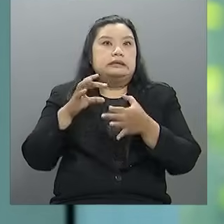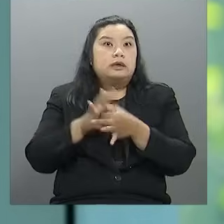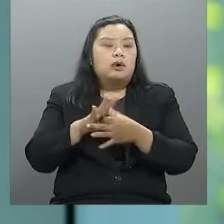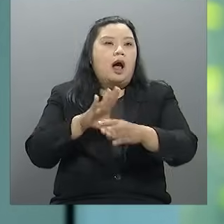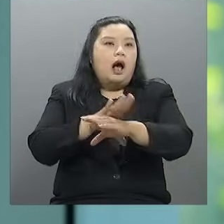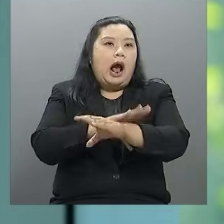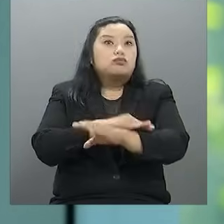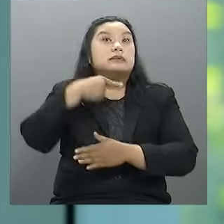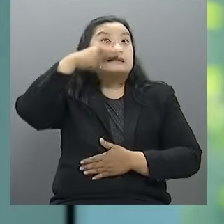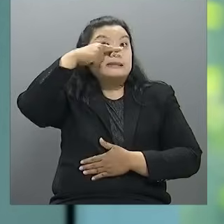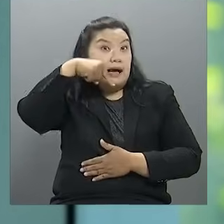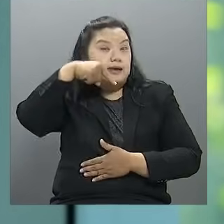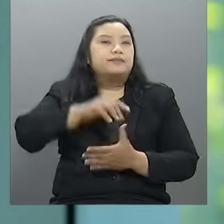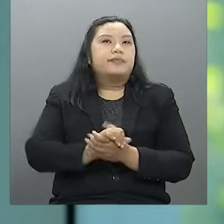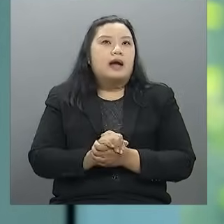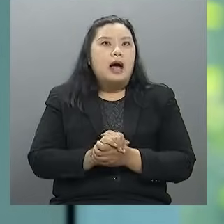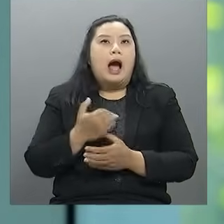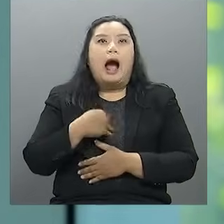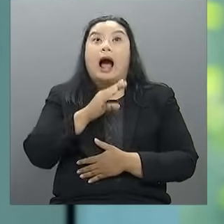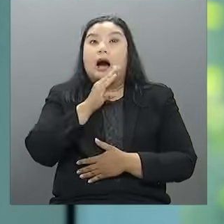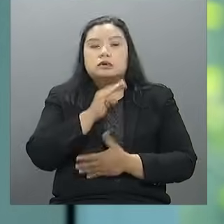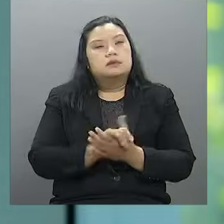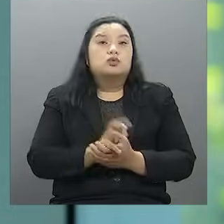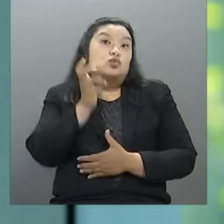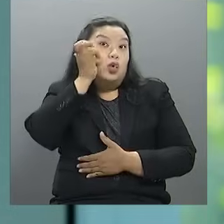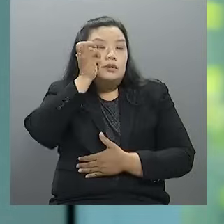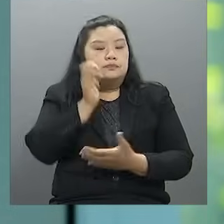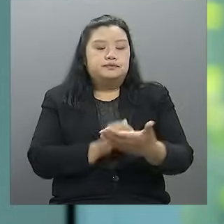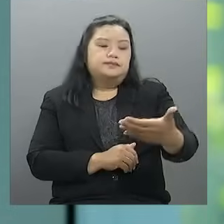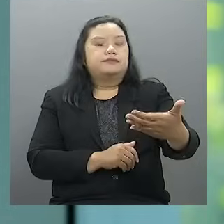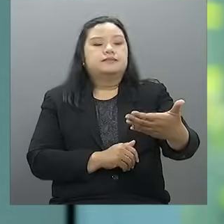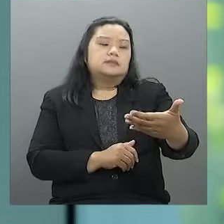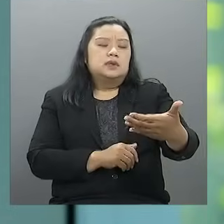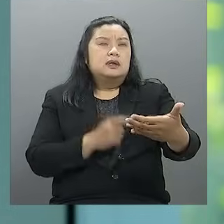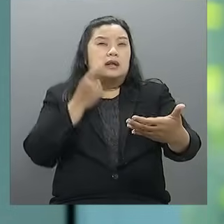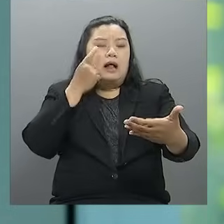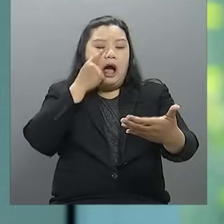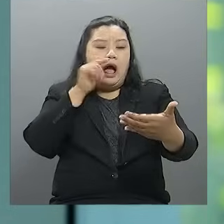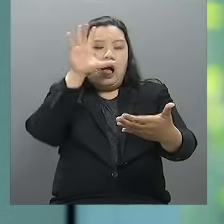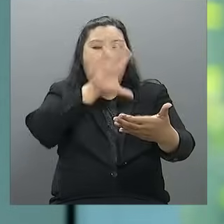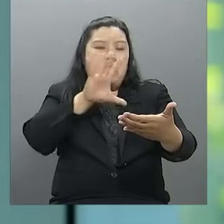เป็ไหมเวลาที่เราHold pelosภัแพทยผ่